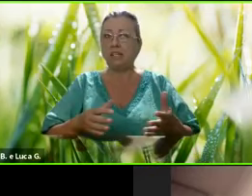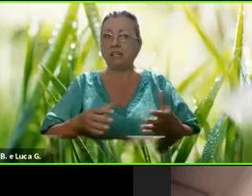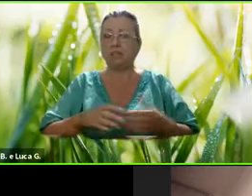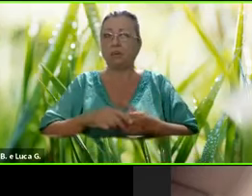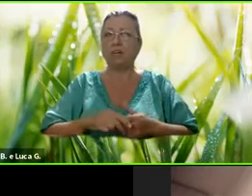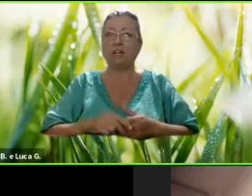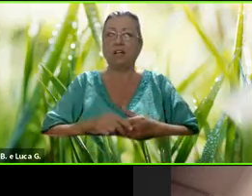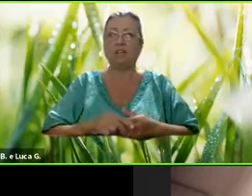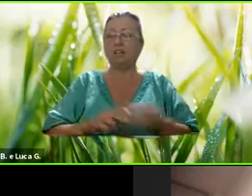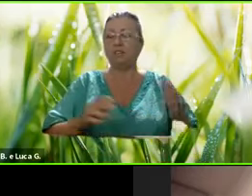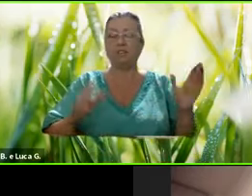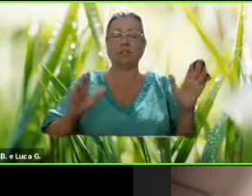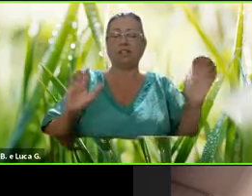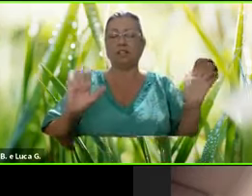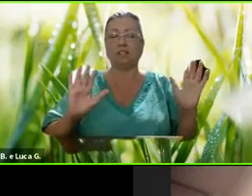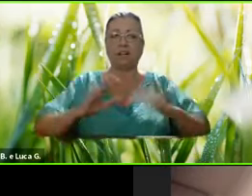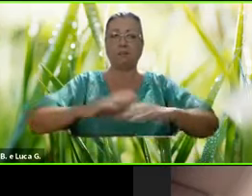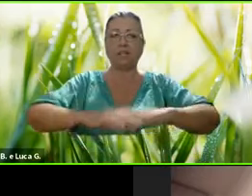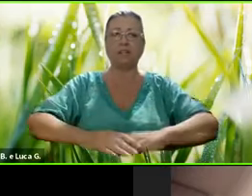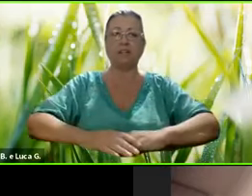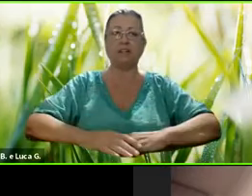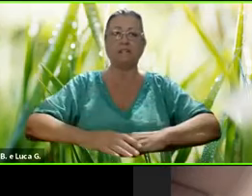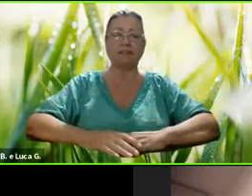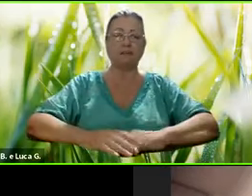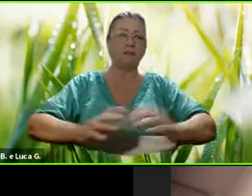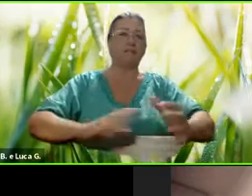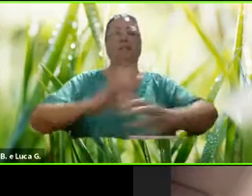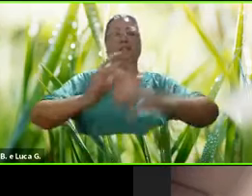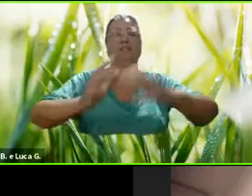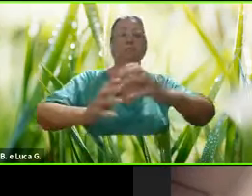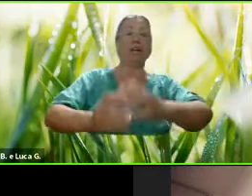e è bellissimo. Io veramente